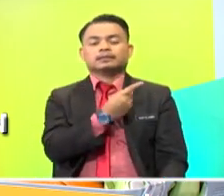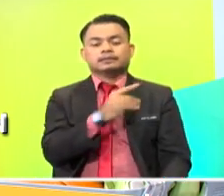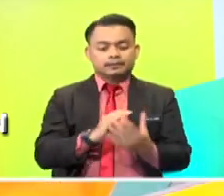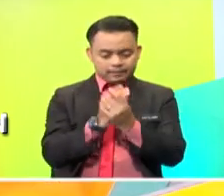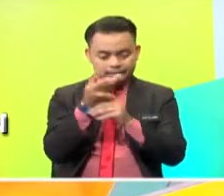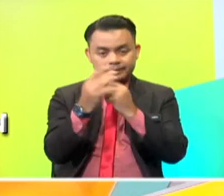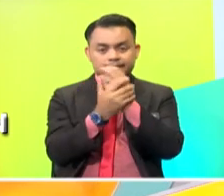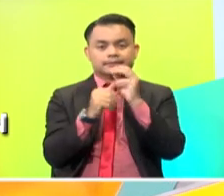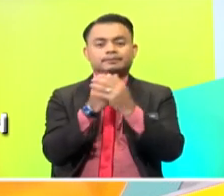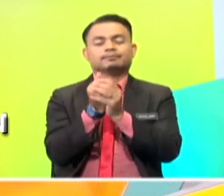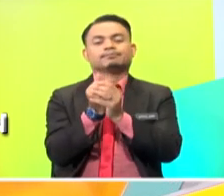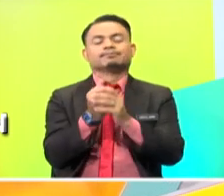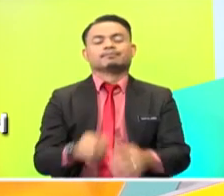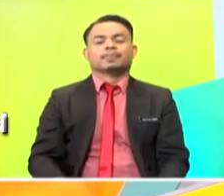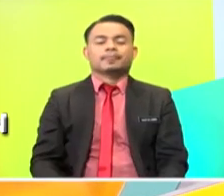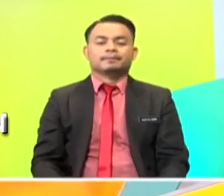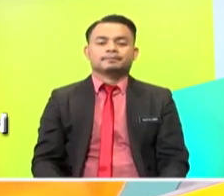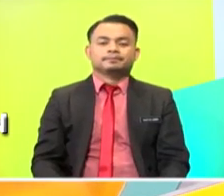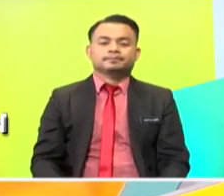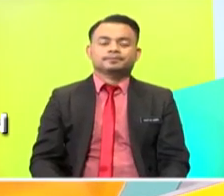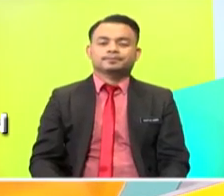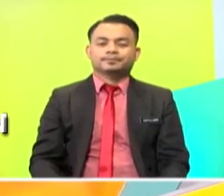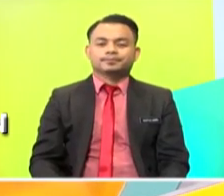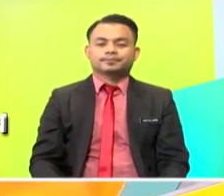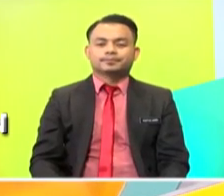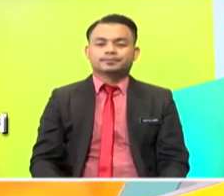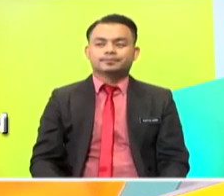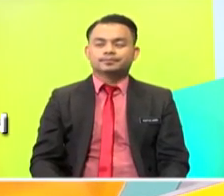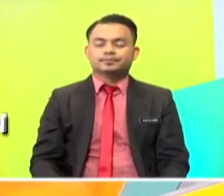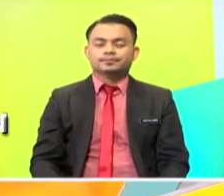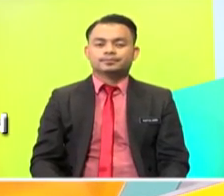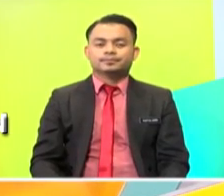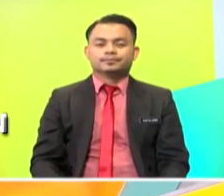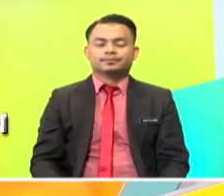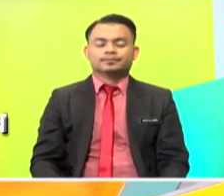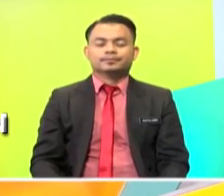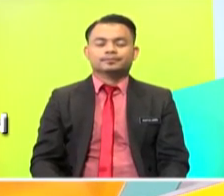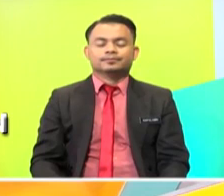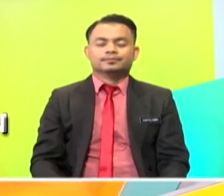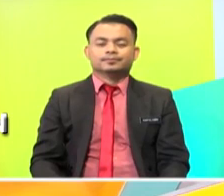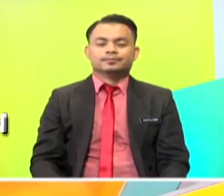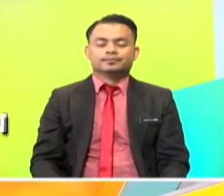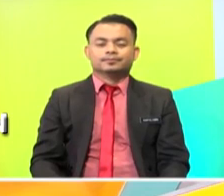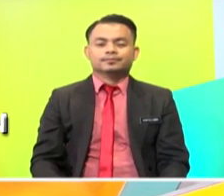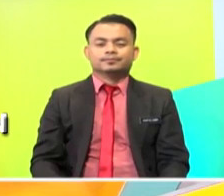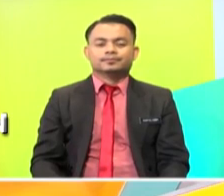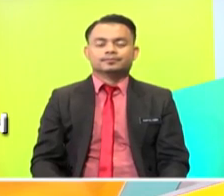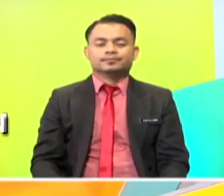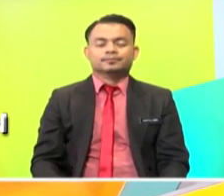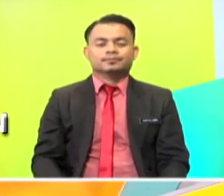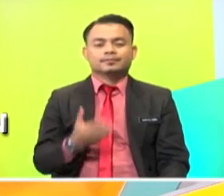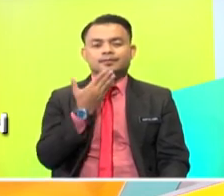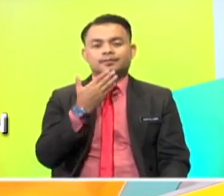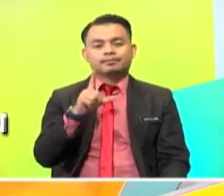noorihan untuk memakai jatuh pas nih cuman silakan Cikgu dan juga Kak Fika Baiklah oke chegu